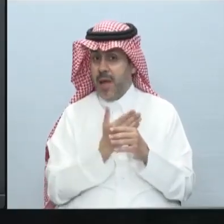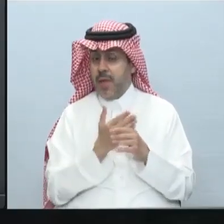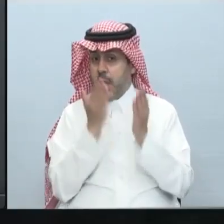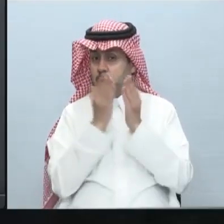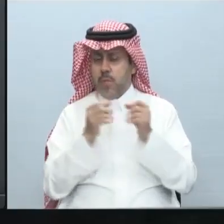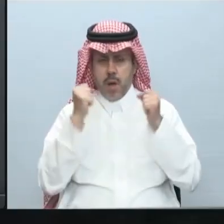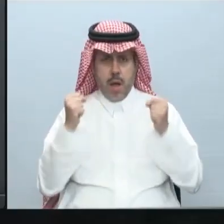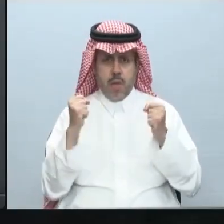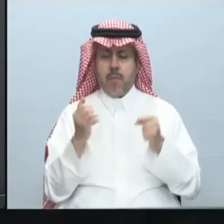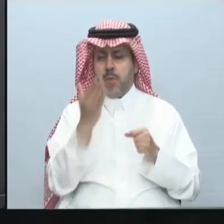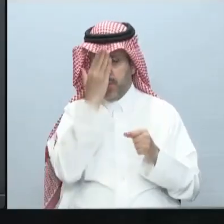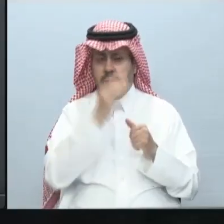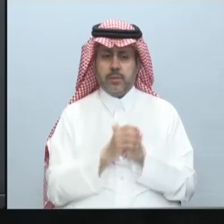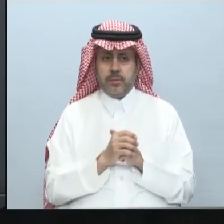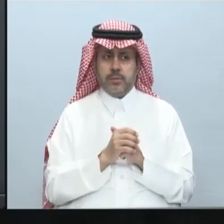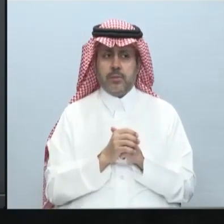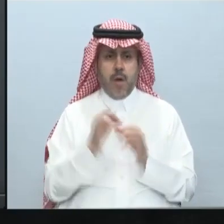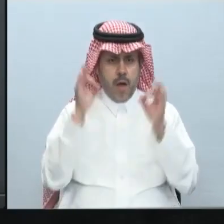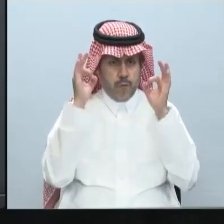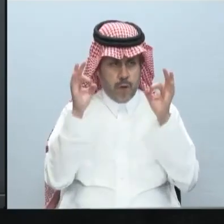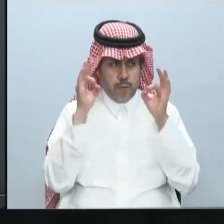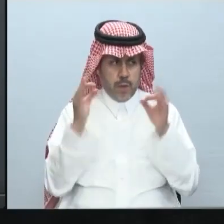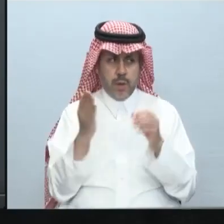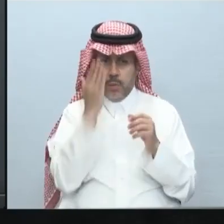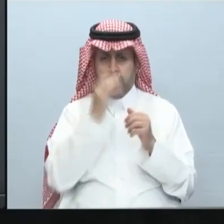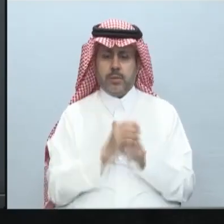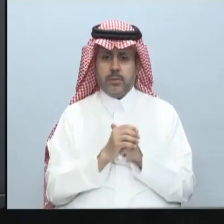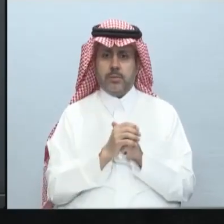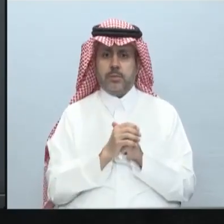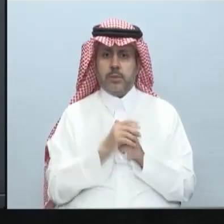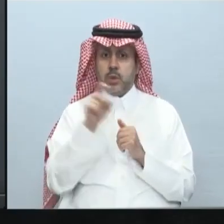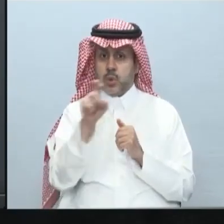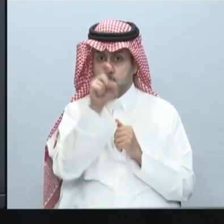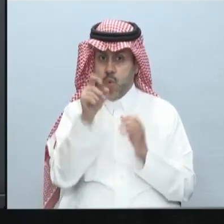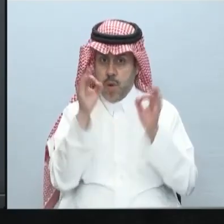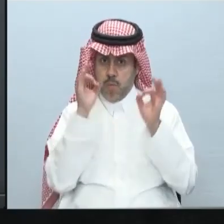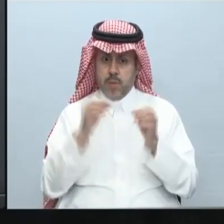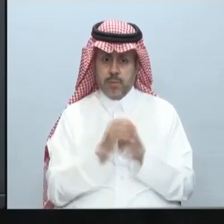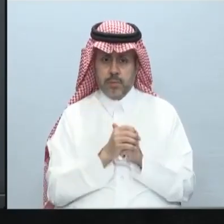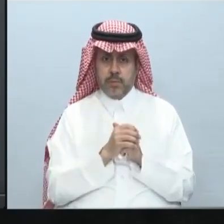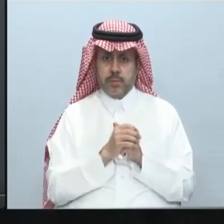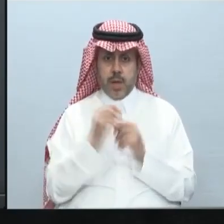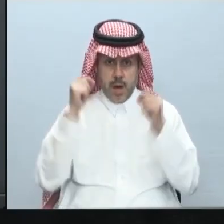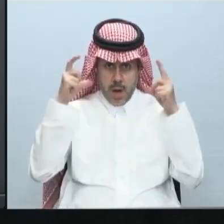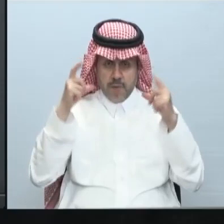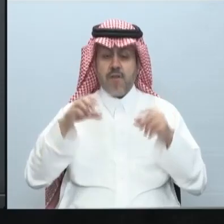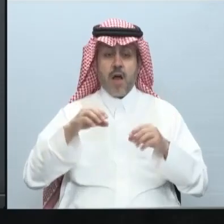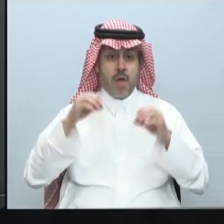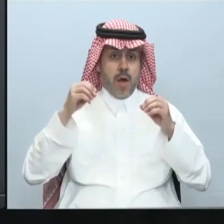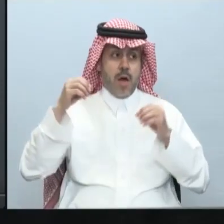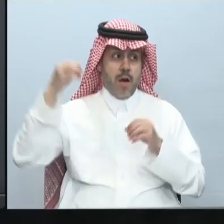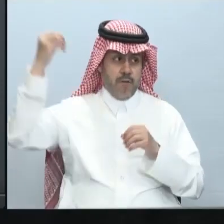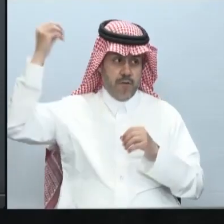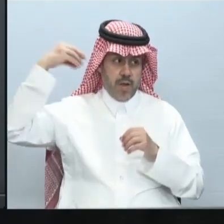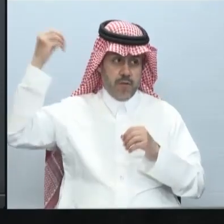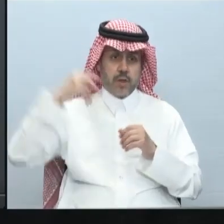من اعظم العبادات وافضلها لماذا هذا السؤال مهم طيب لكي نعرف هذا الفضل سنجيب